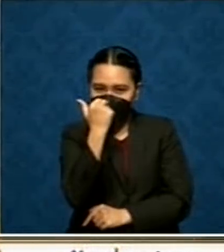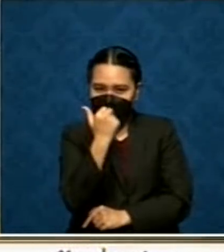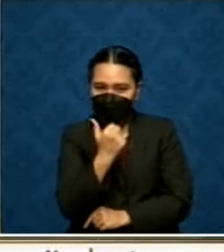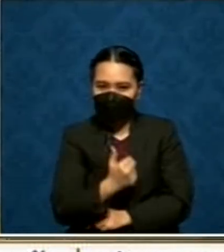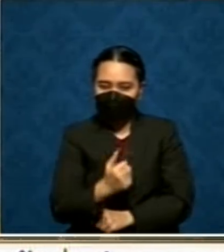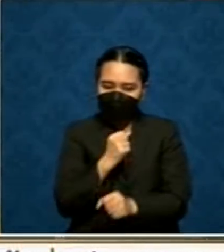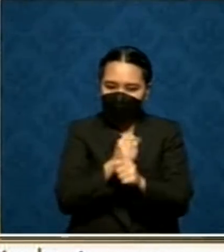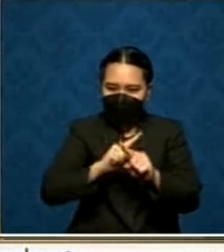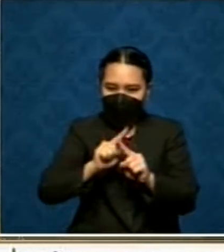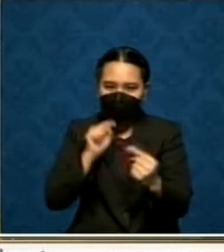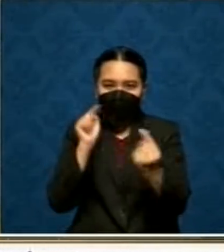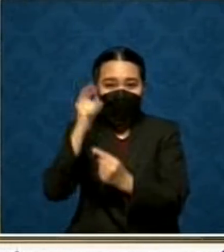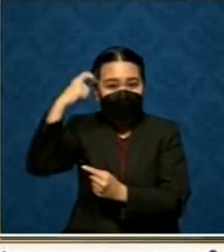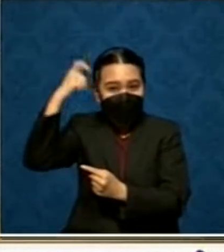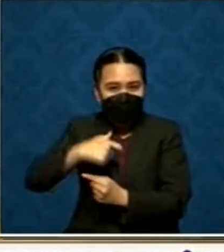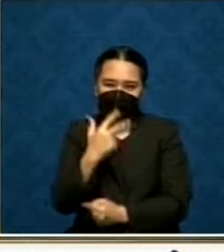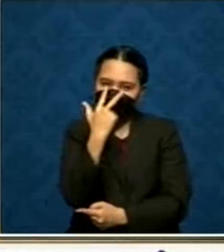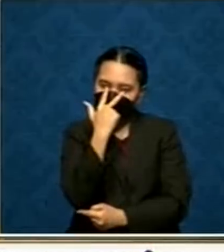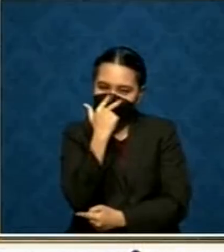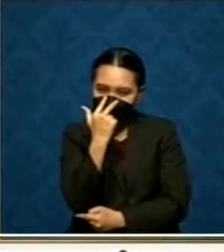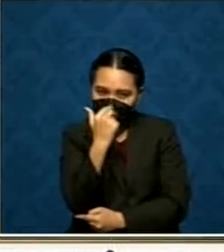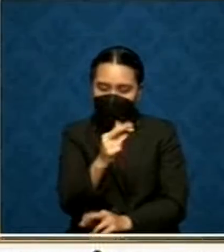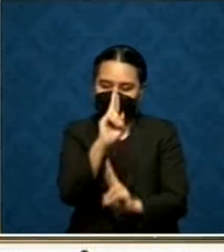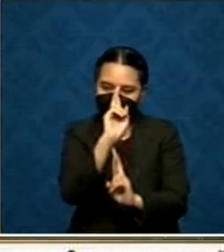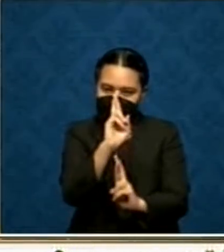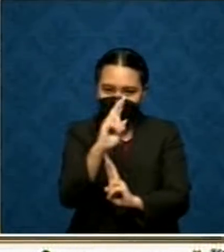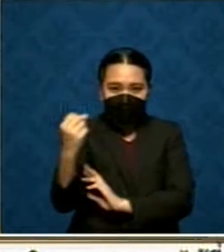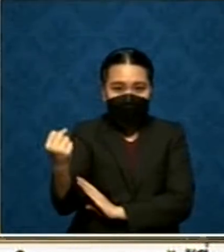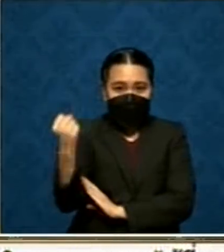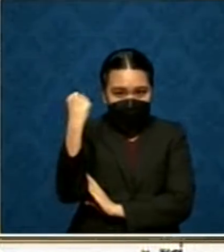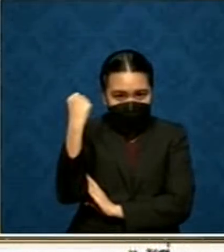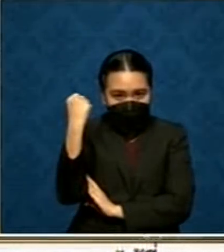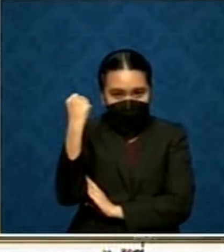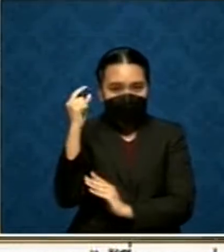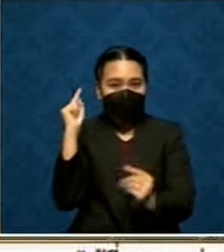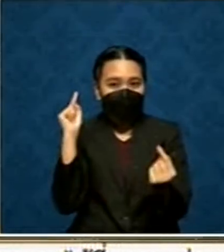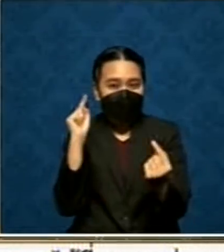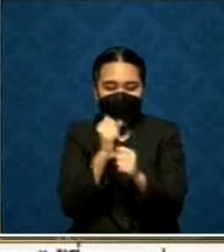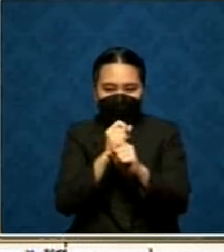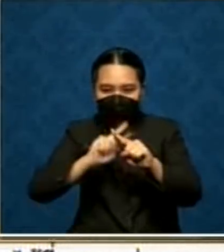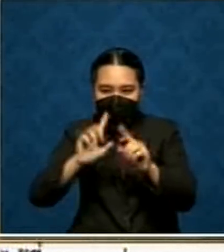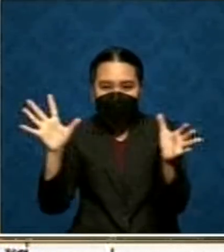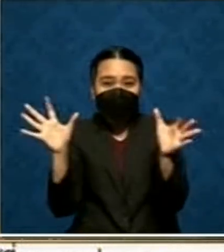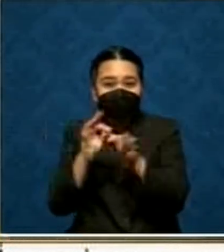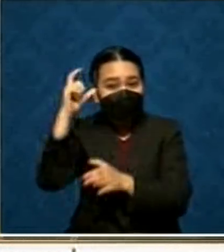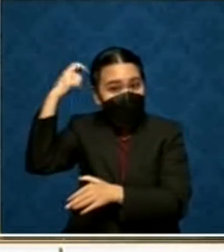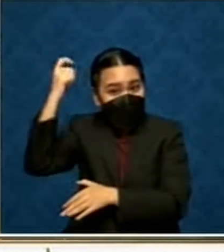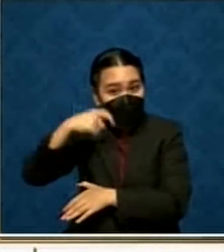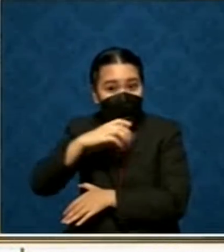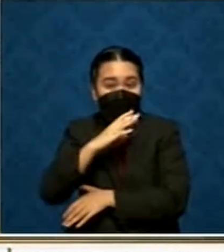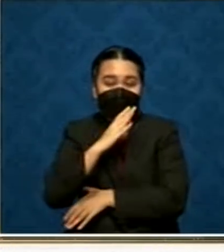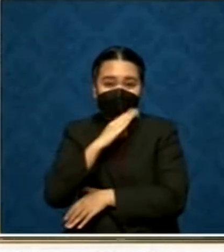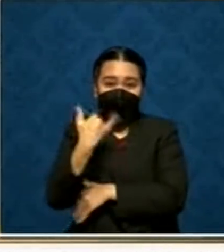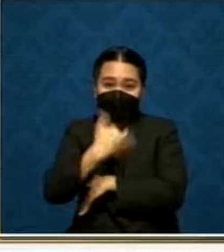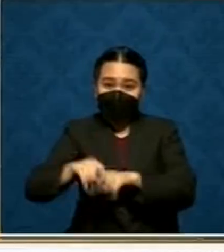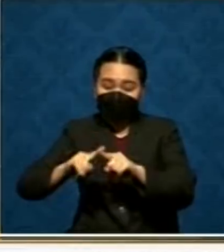ผมคิด รามาตรกต ขกแม้บางประเทศอาจจะไปใเวลาleen เรีกกกเรา